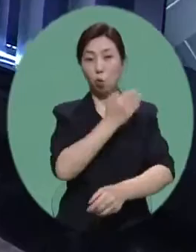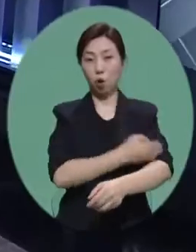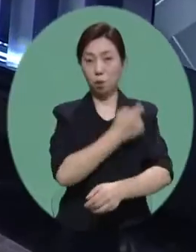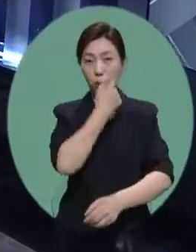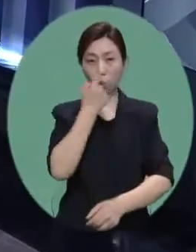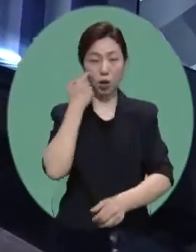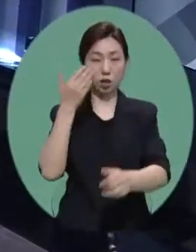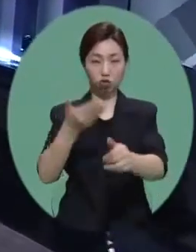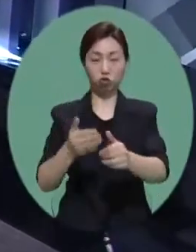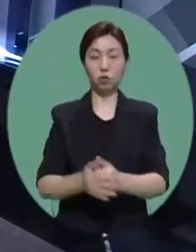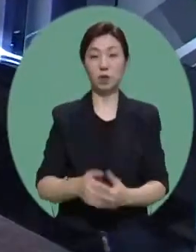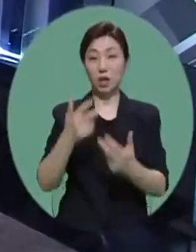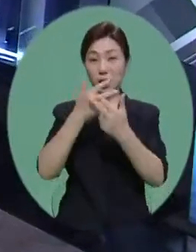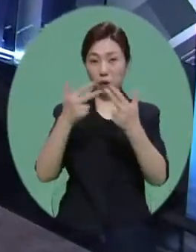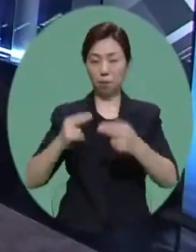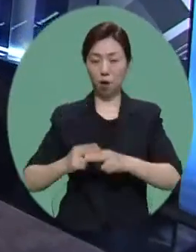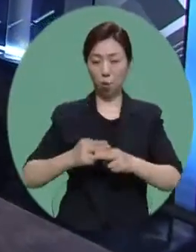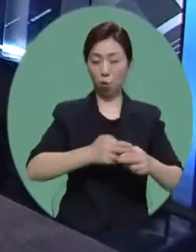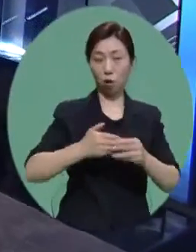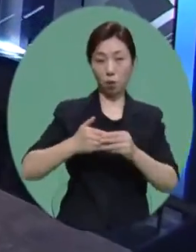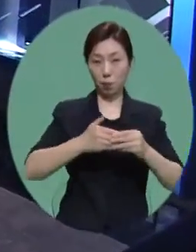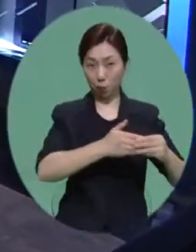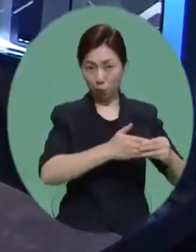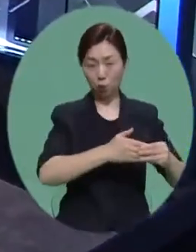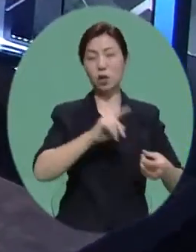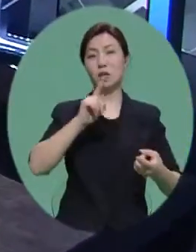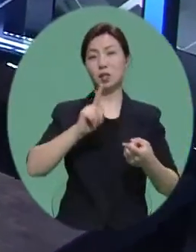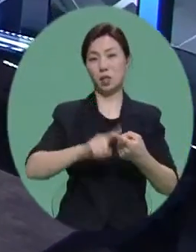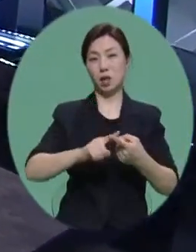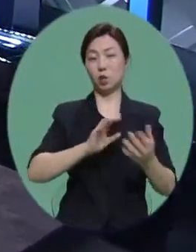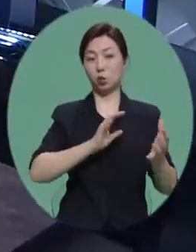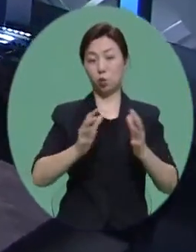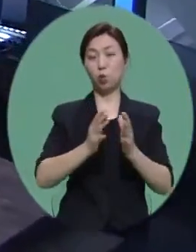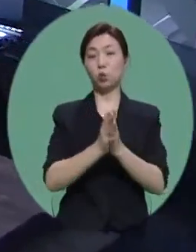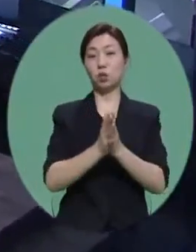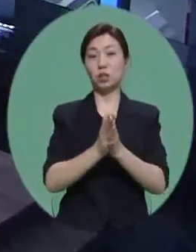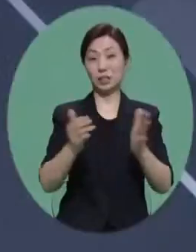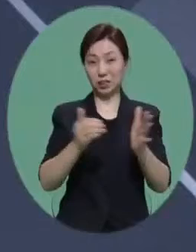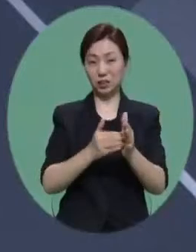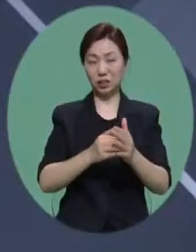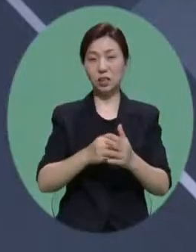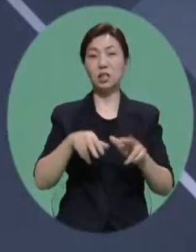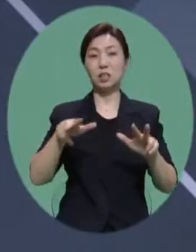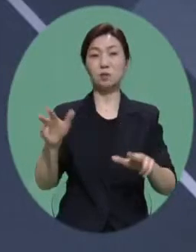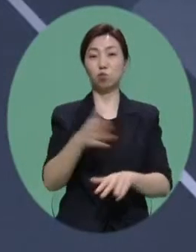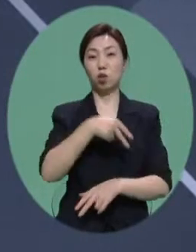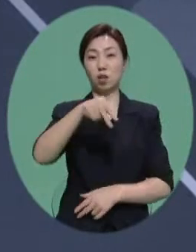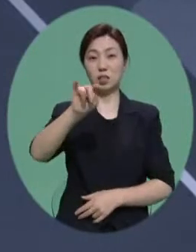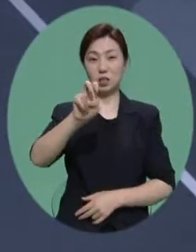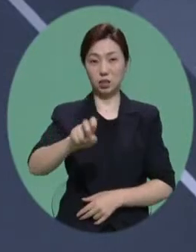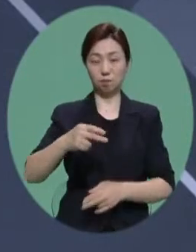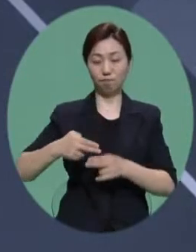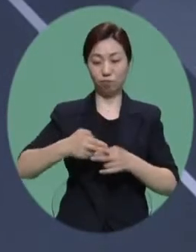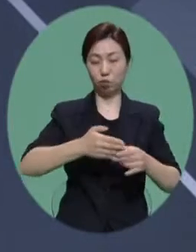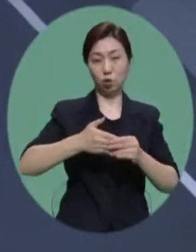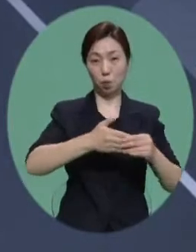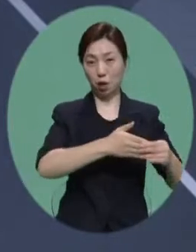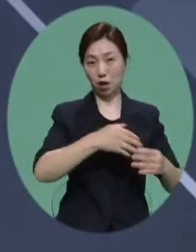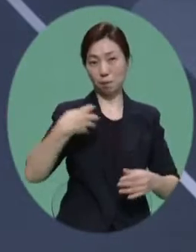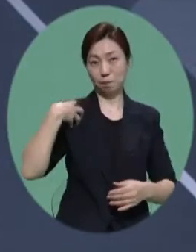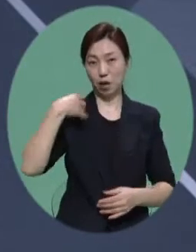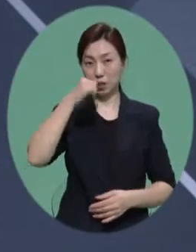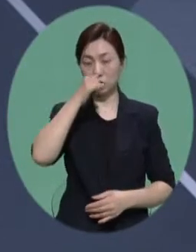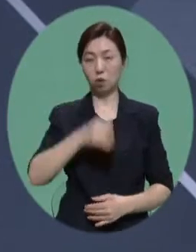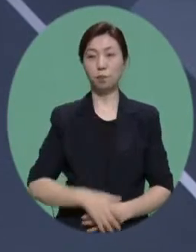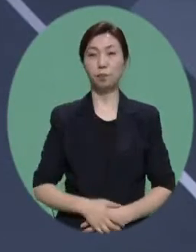들어 봤구요 이어서 심상정 후보의 주도권 토론 시작 입니다 시원 입니다 시작하십시오 어 머 머 니